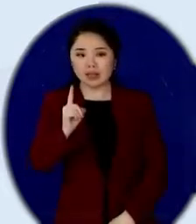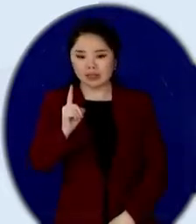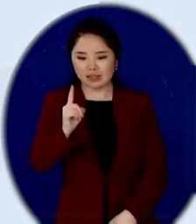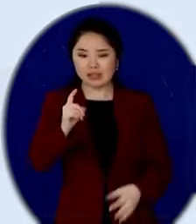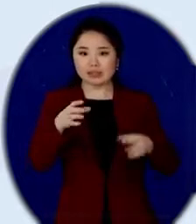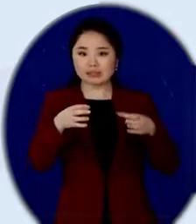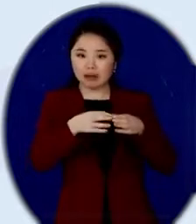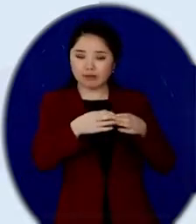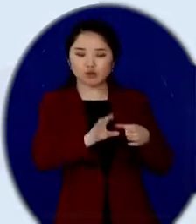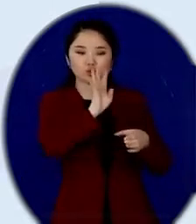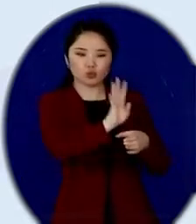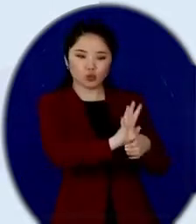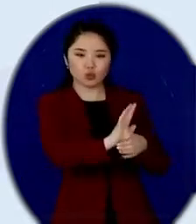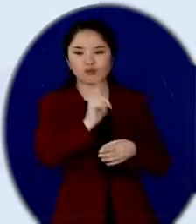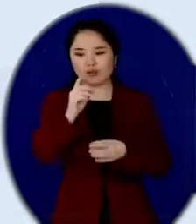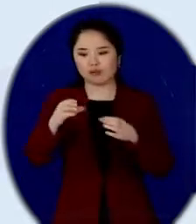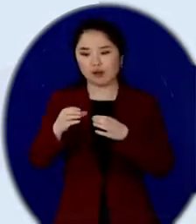4 харандаа орлоо.